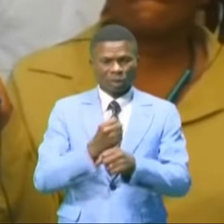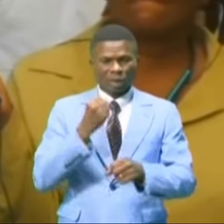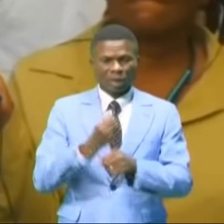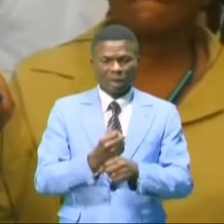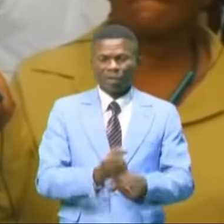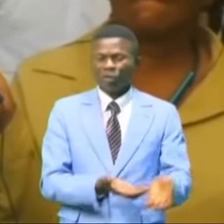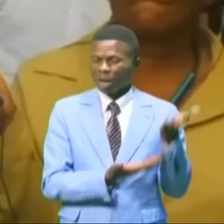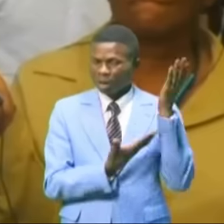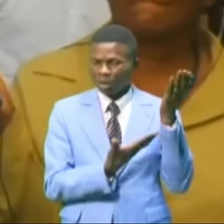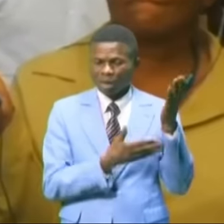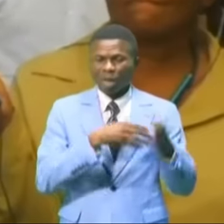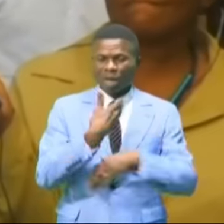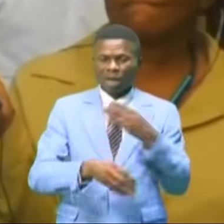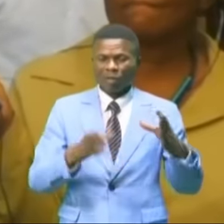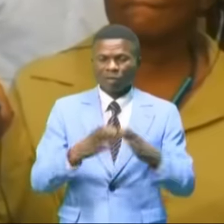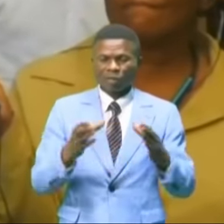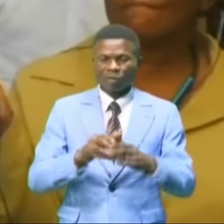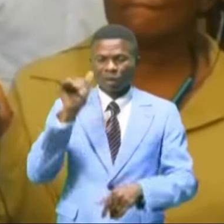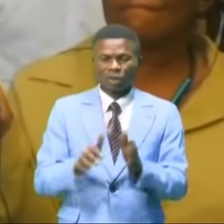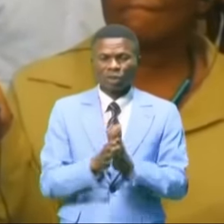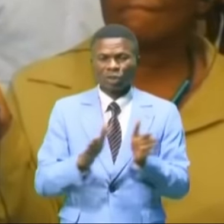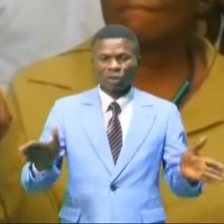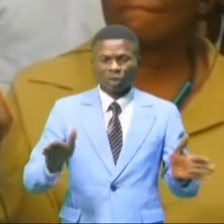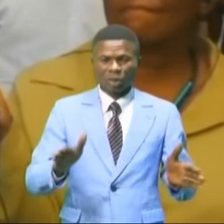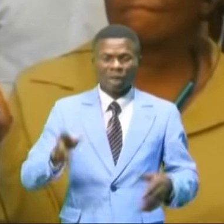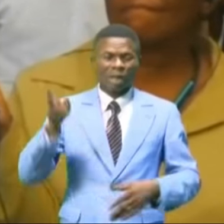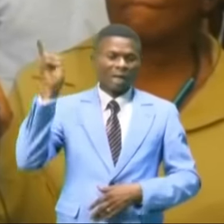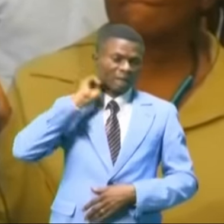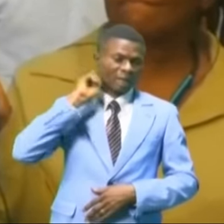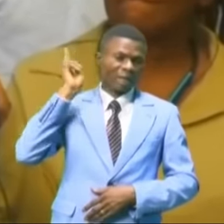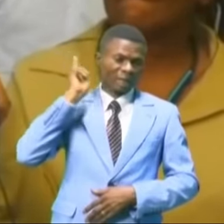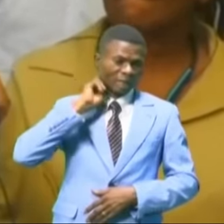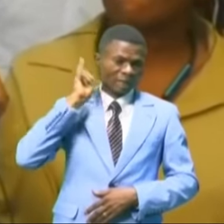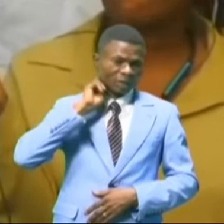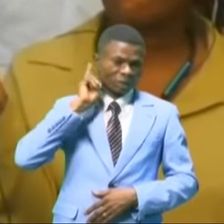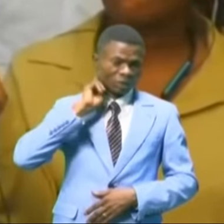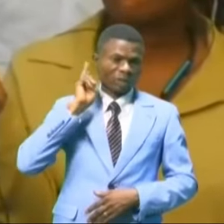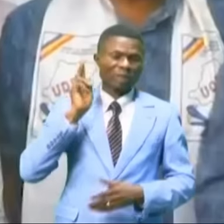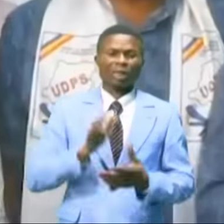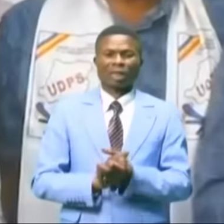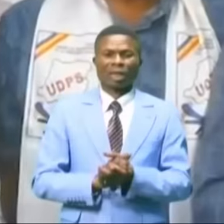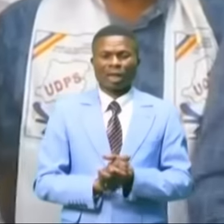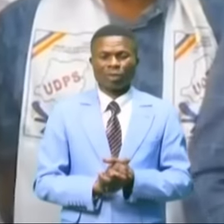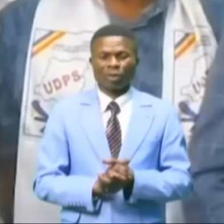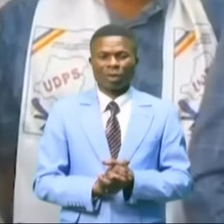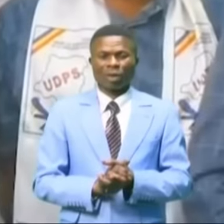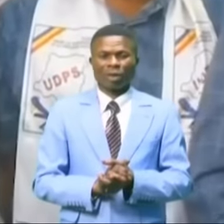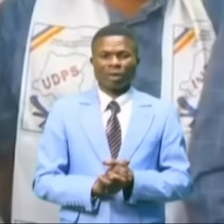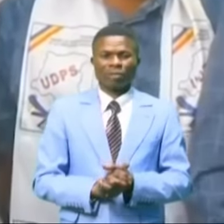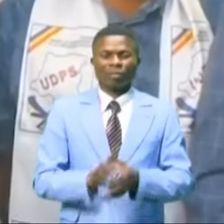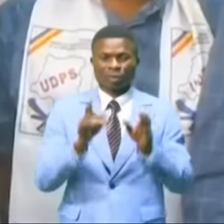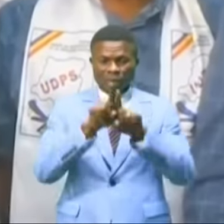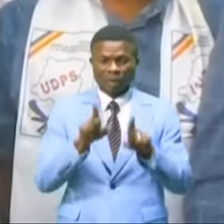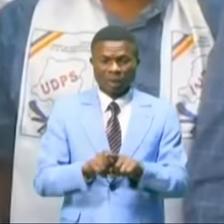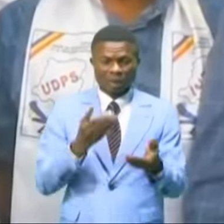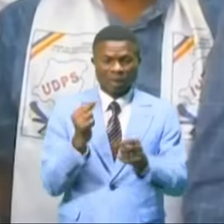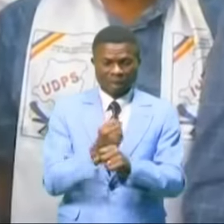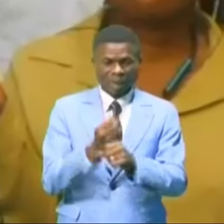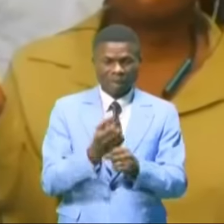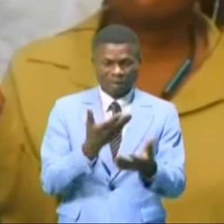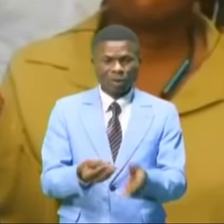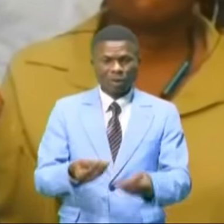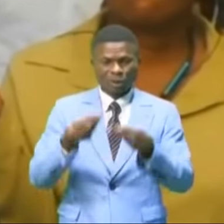titan abattus par le secrétaire général de sa formation politique, Augustin Kabuya, lequel travail